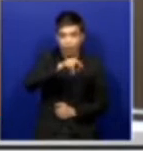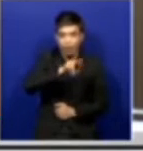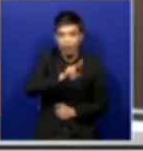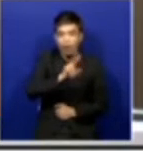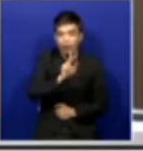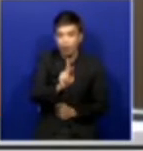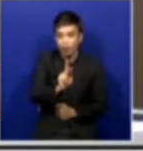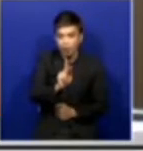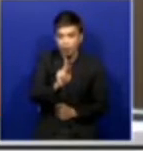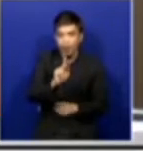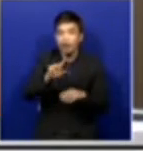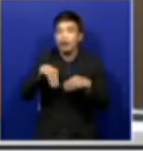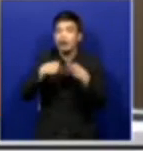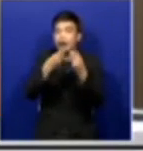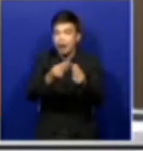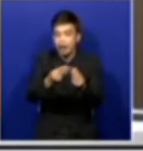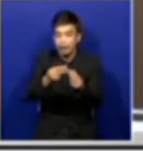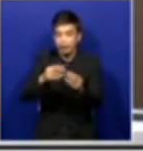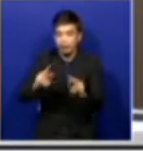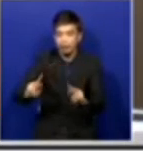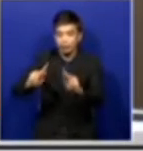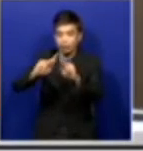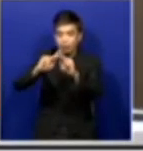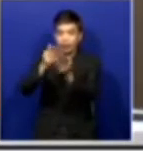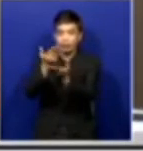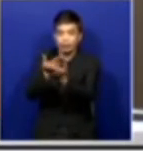ญาตให้กระทรวงการคลังออก